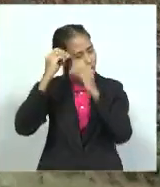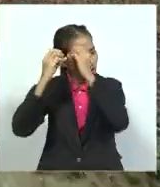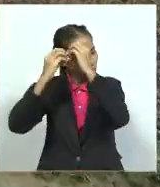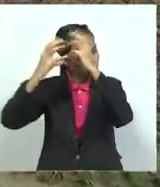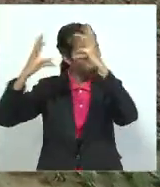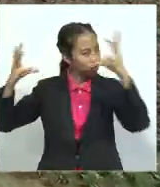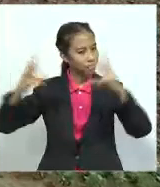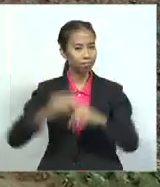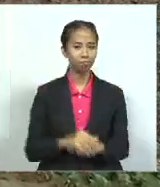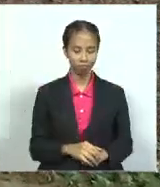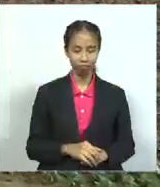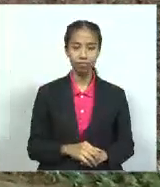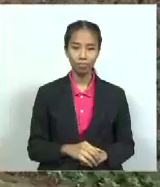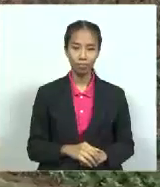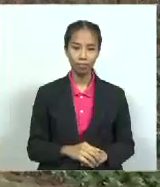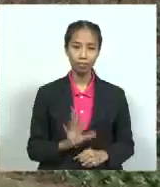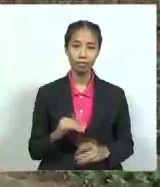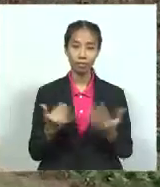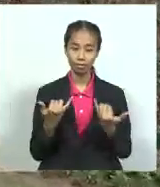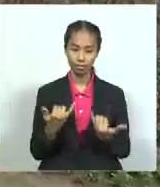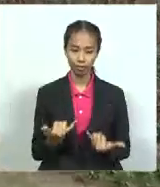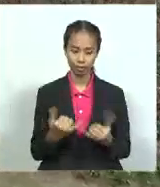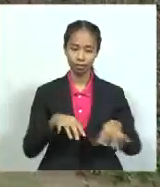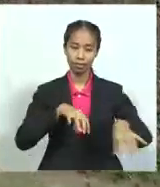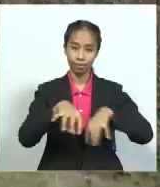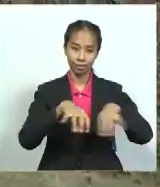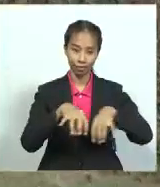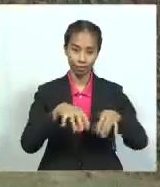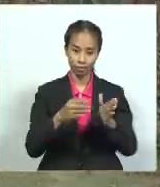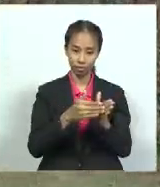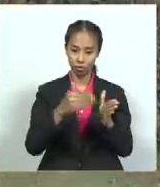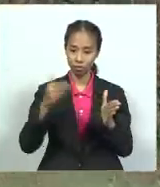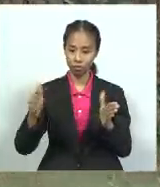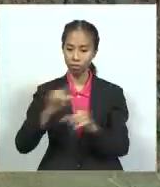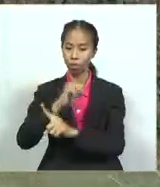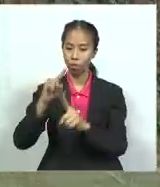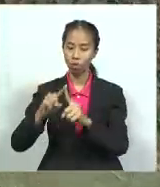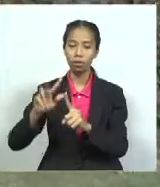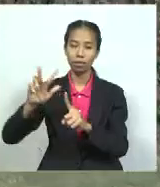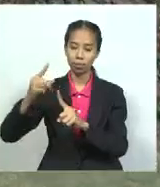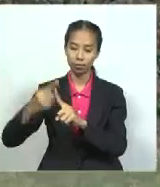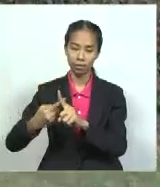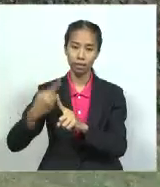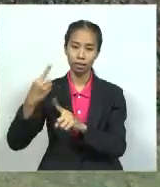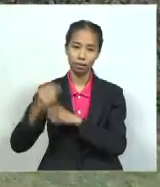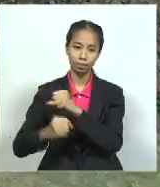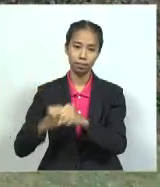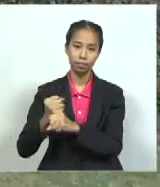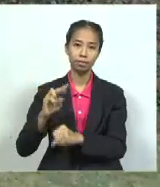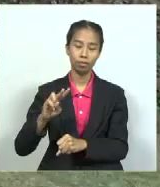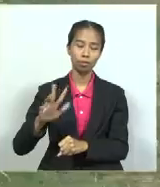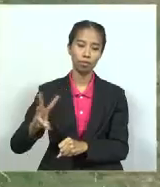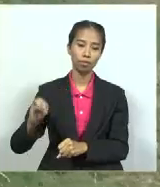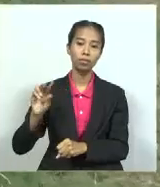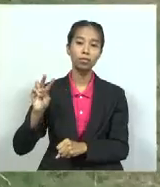การได้อย่างสร้างสรรค์แล้วก็จุใจด้วยงานนี้นะคะจะมีไปจนถึงวันที่3มกราคมปี2562